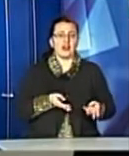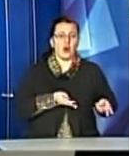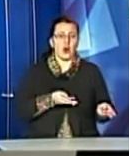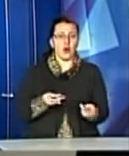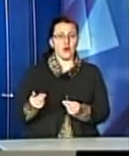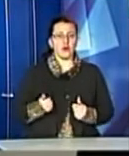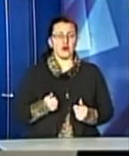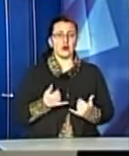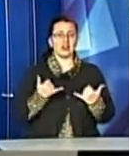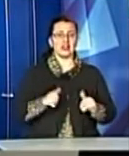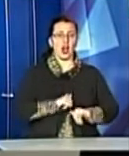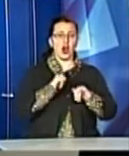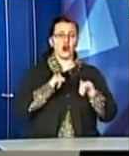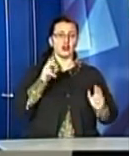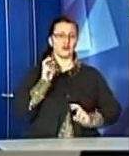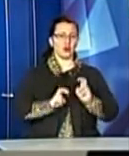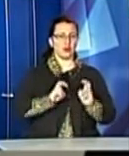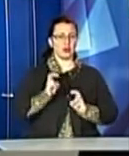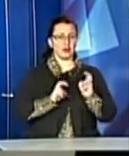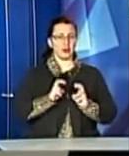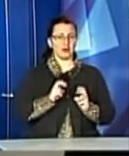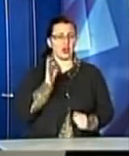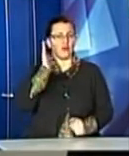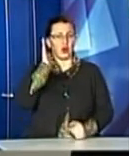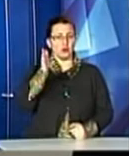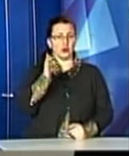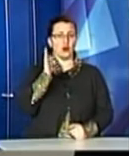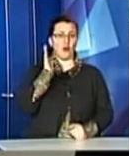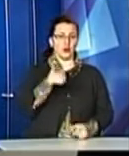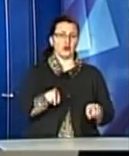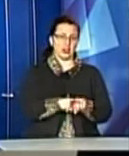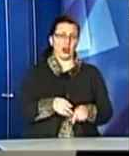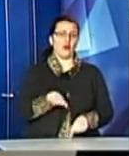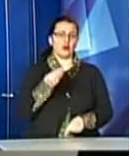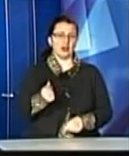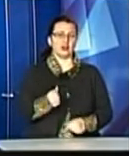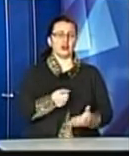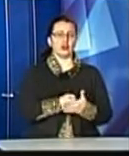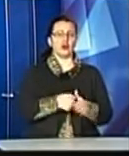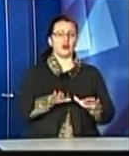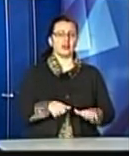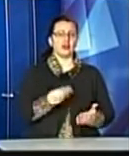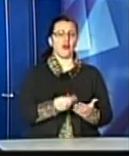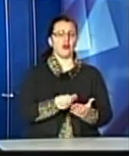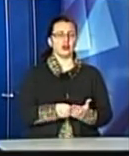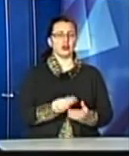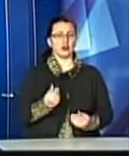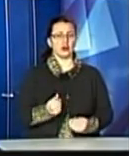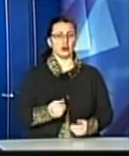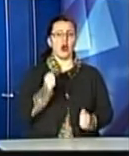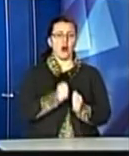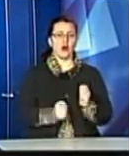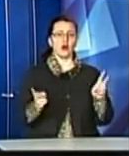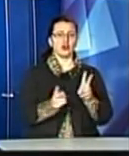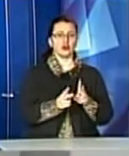для розвитку підприємництва, яке в майбутньому так буде сплачувати також кошти до місцевого бюджету. Кожна зустріч в